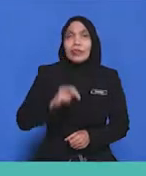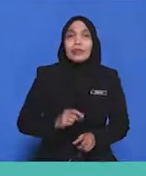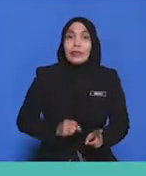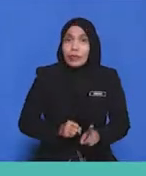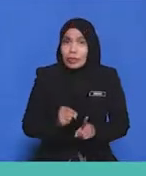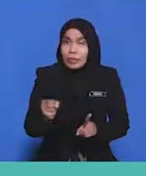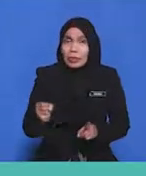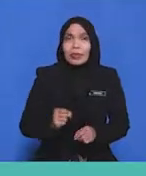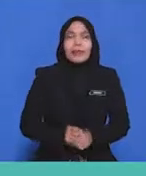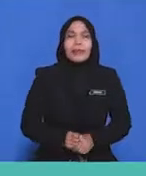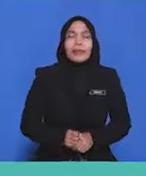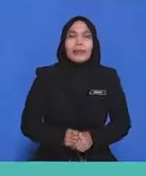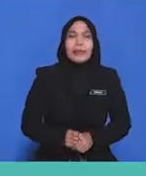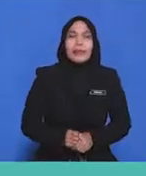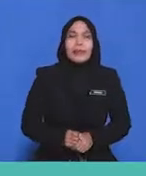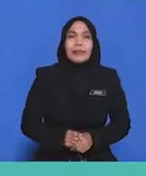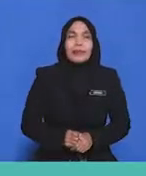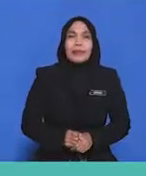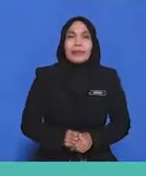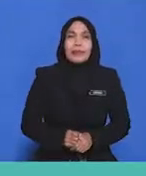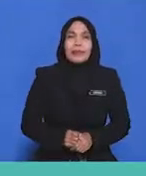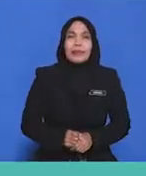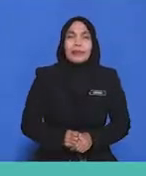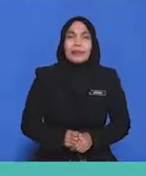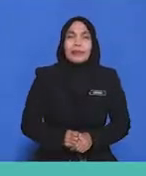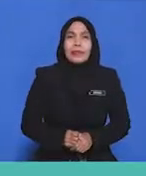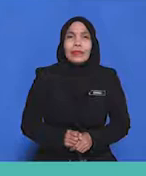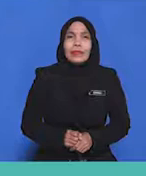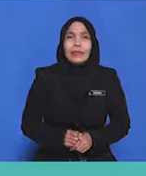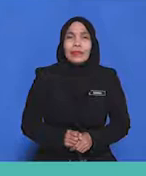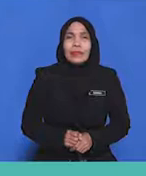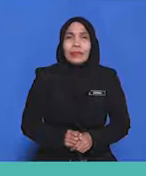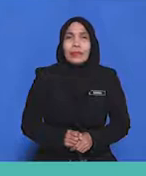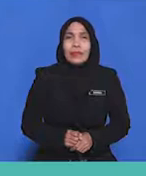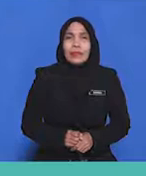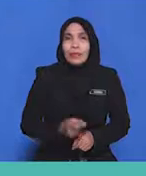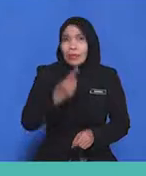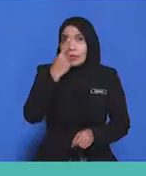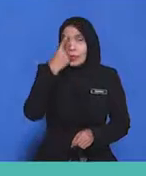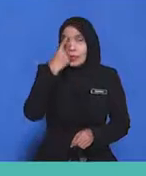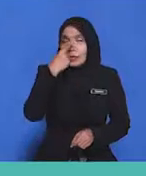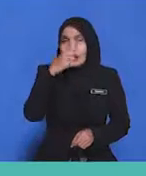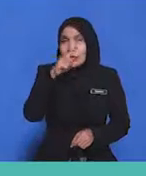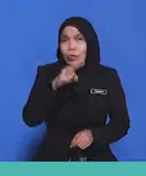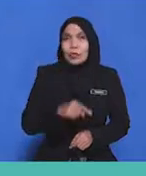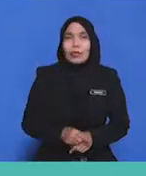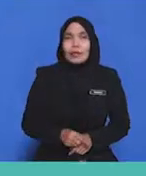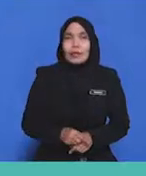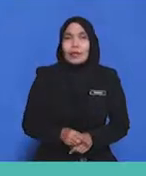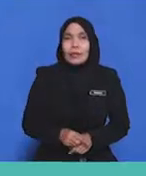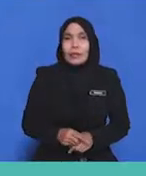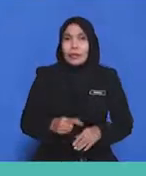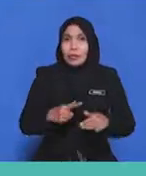Antara ejen sosialisasi yang mempengaruhi individu untuk melibatkan diri dalam bidang sukan